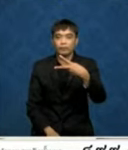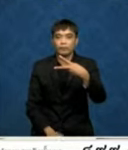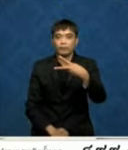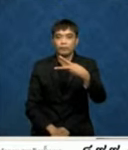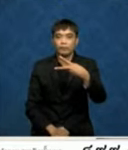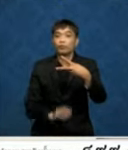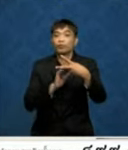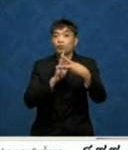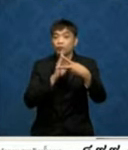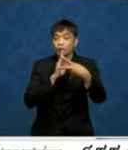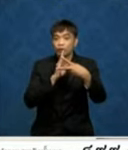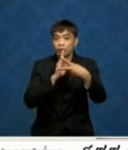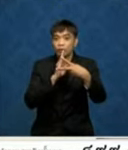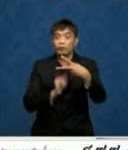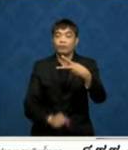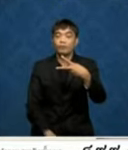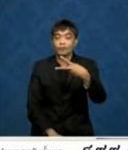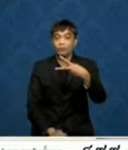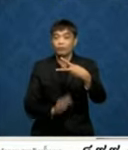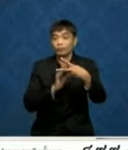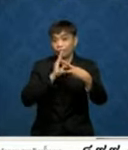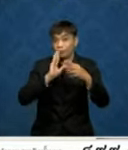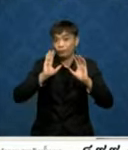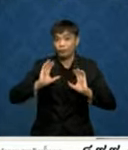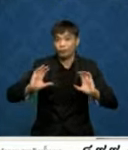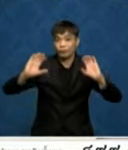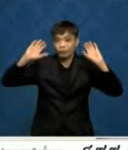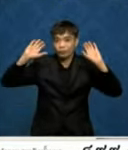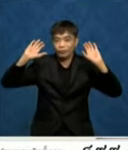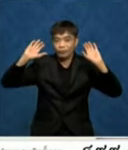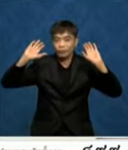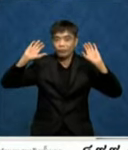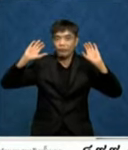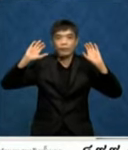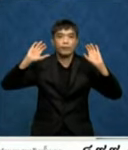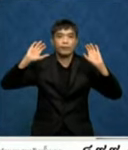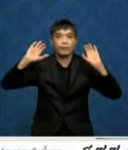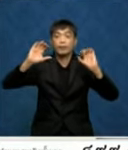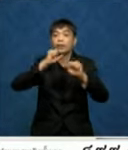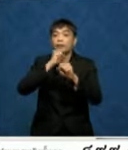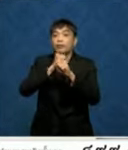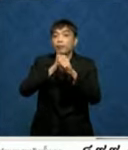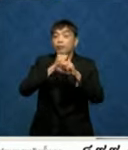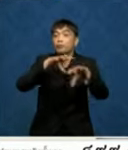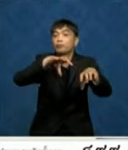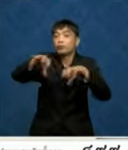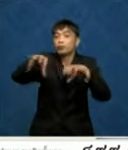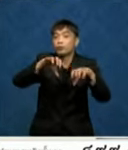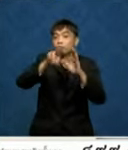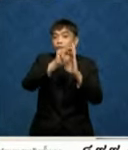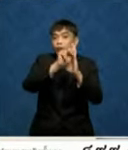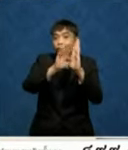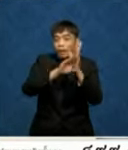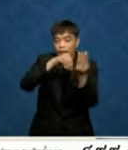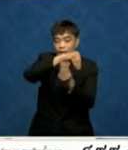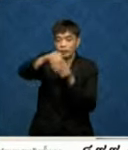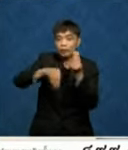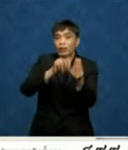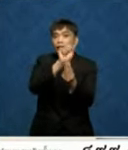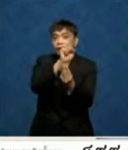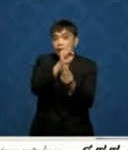ถ้าหากรัฐบาลดำเนินนโยบายเศรษฐกิจอย่างที่ก